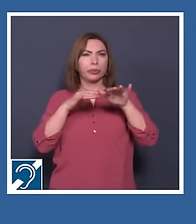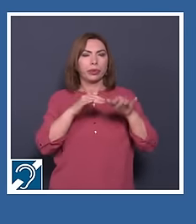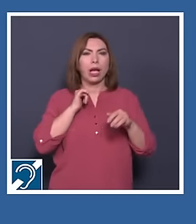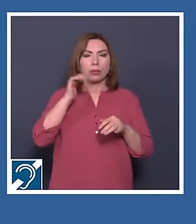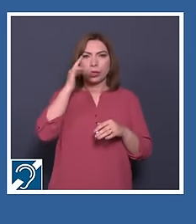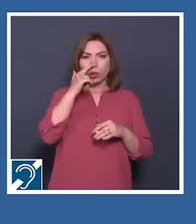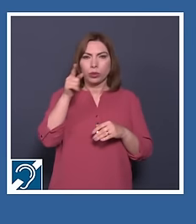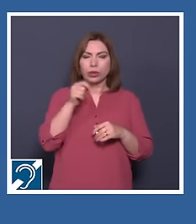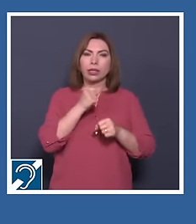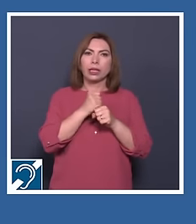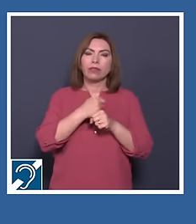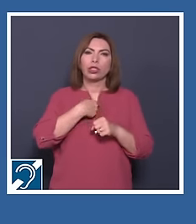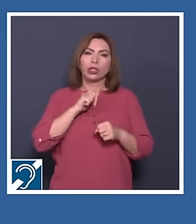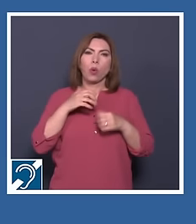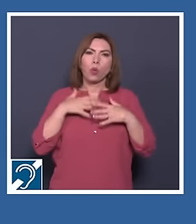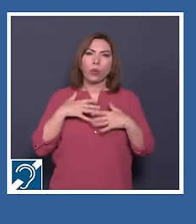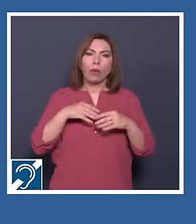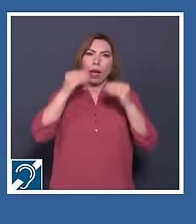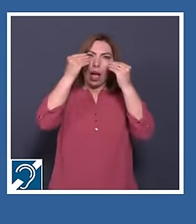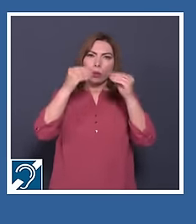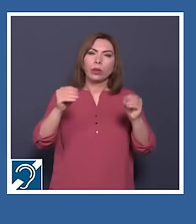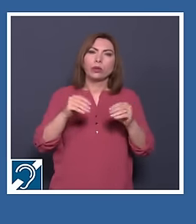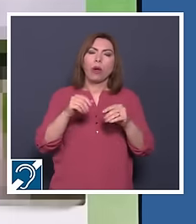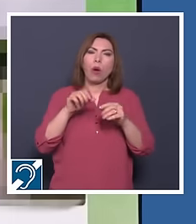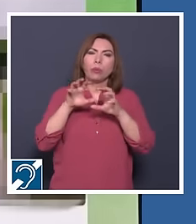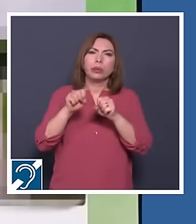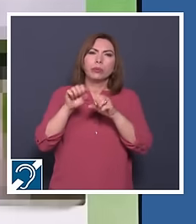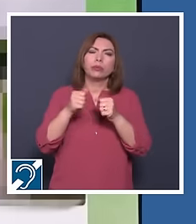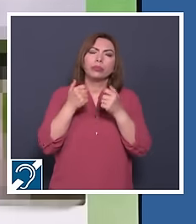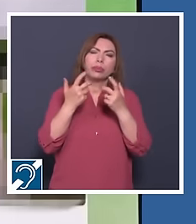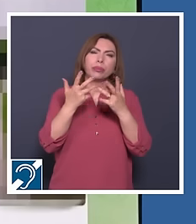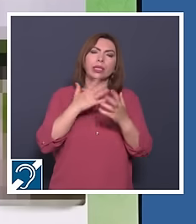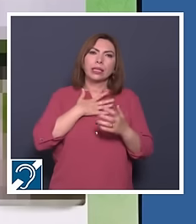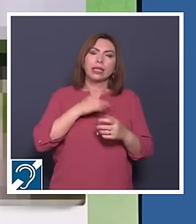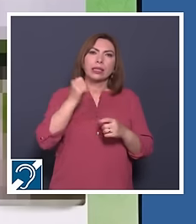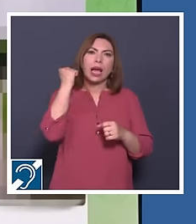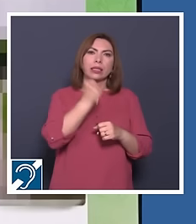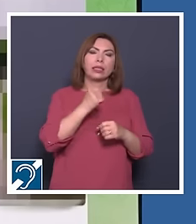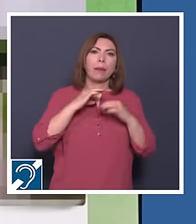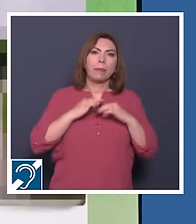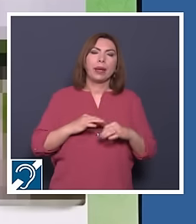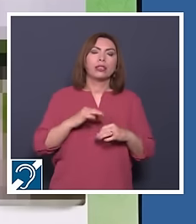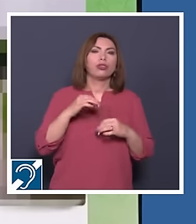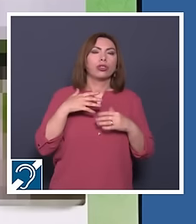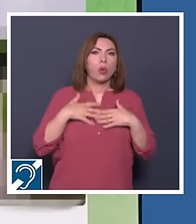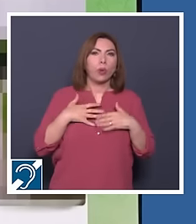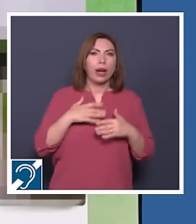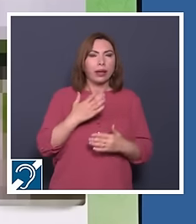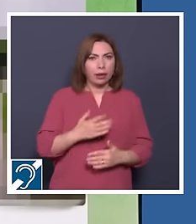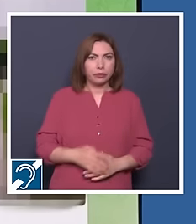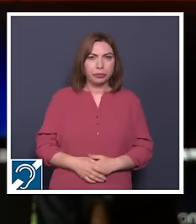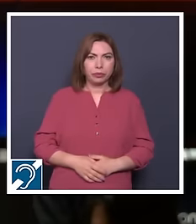ruse, serviciile de securitate ucrainene au anunțat că au dejucat zeci de tentative de asasinare a președintelui Volodymyr